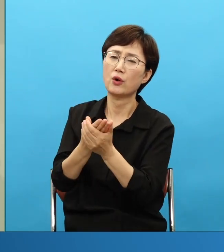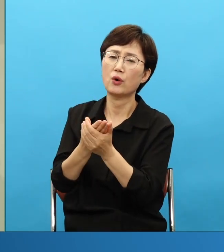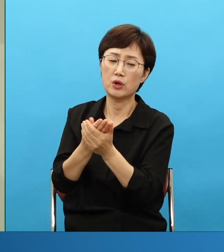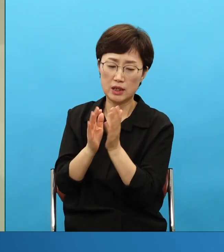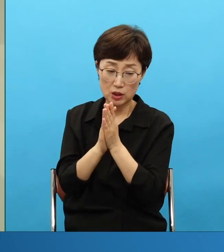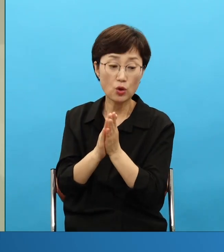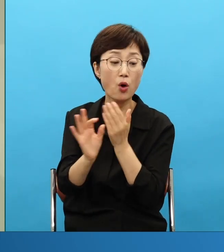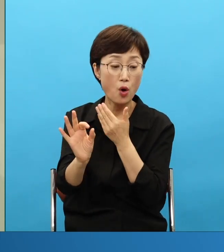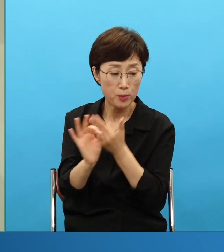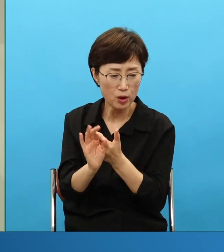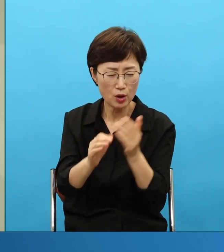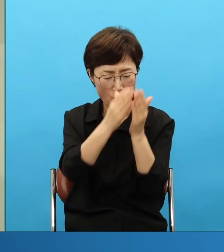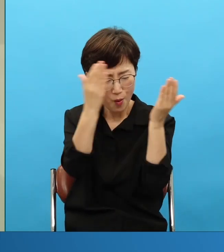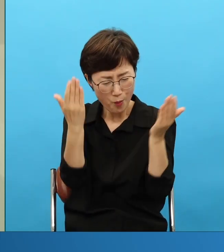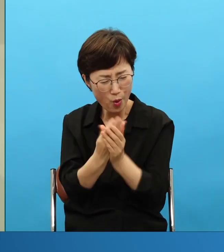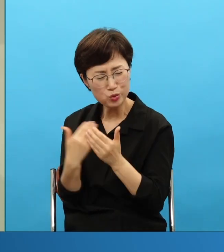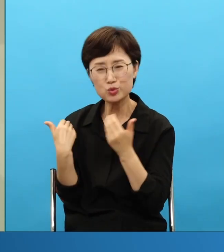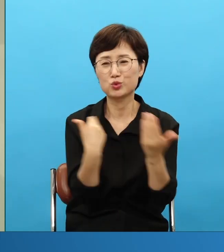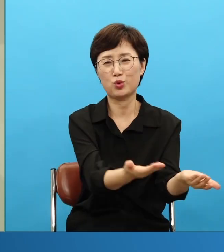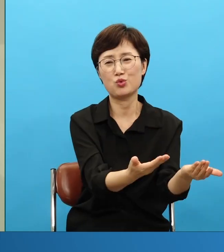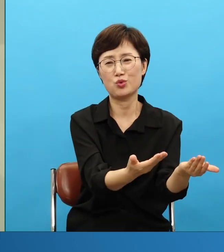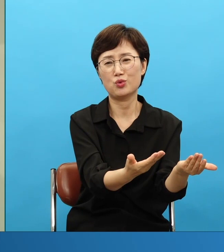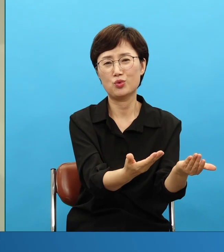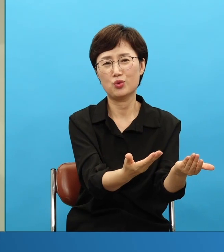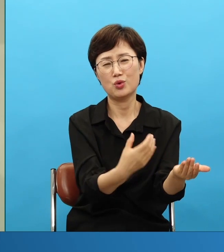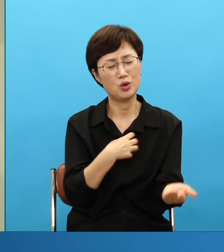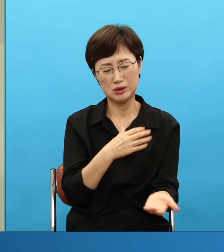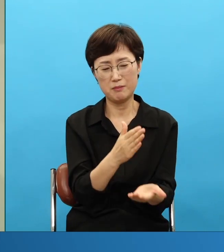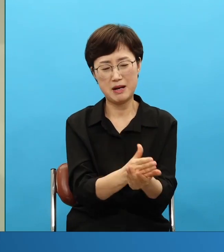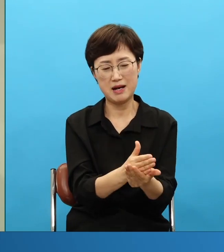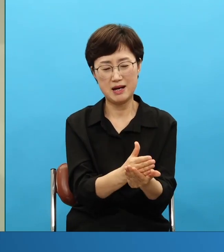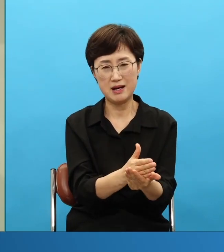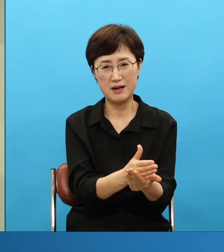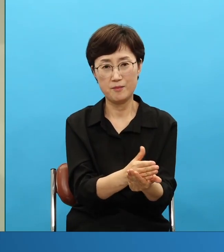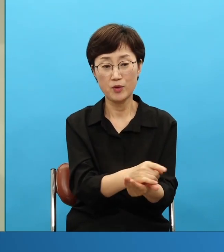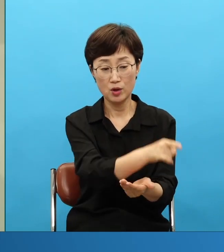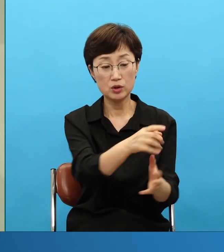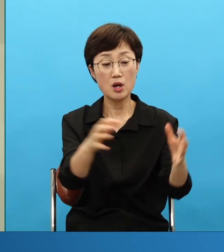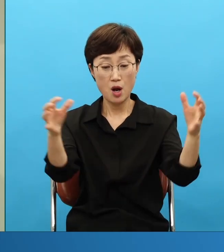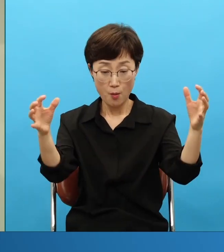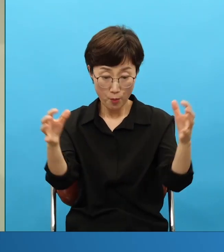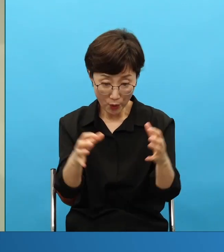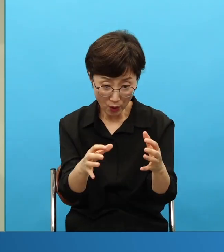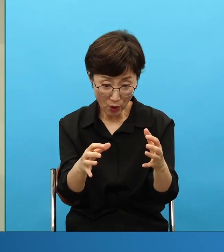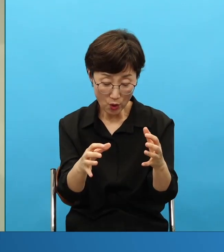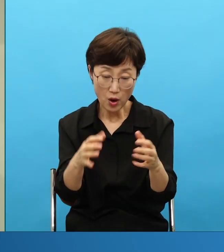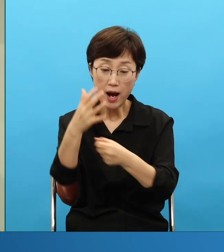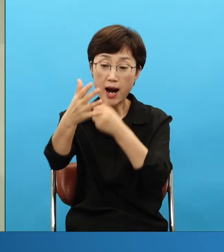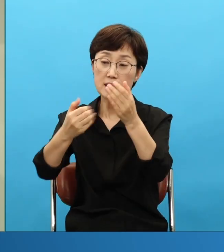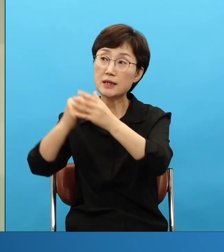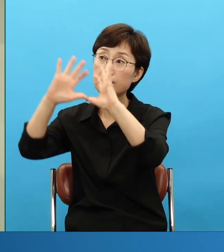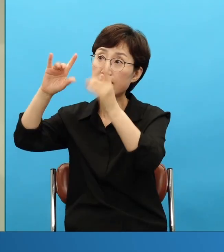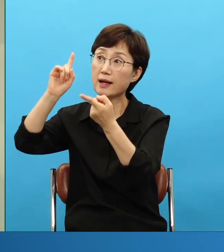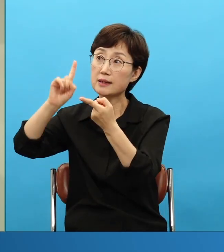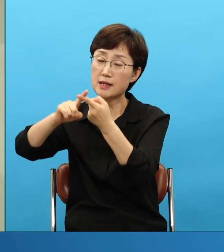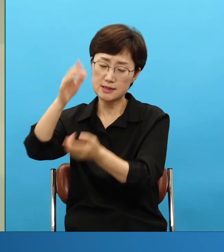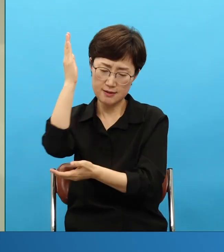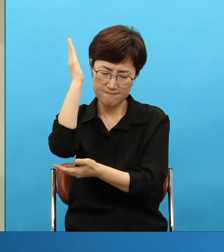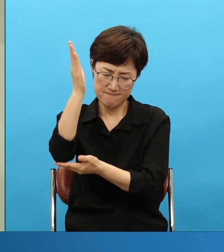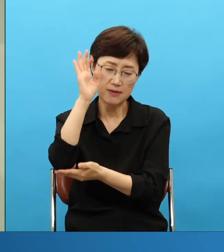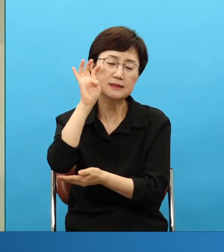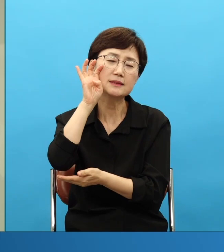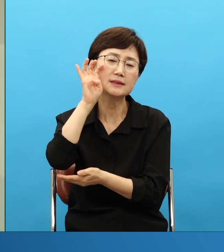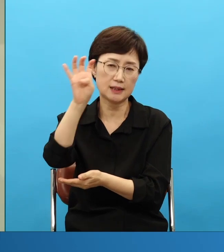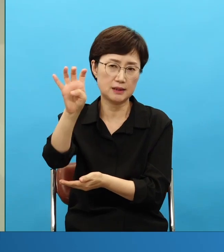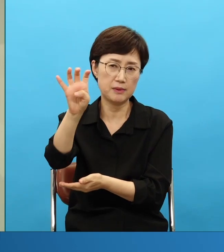to you as well. 그러고는 마지막 날 모여서 40일 동안 하나님 나라 일을 And on the 설명했어요. last days, He gathered together and explained God's